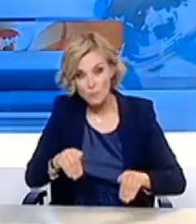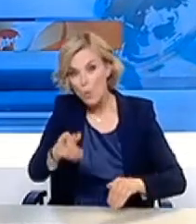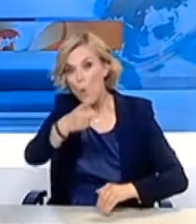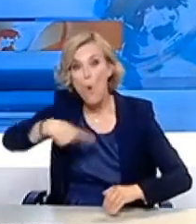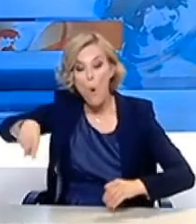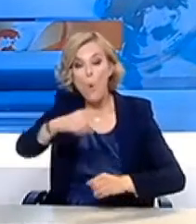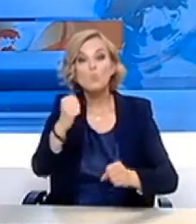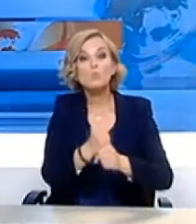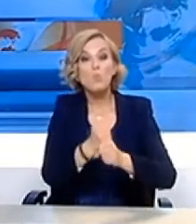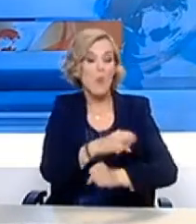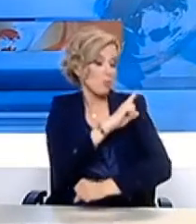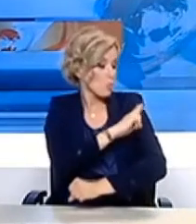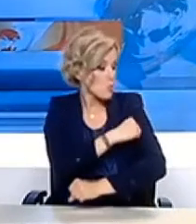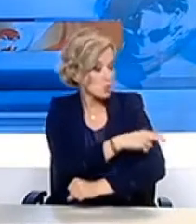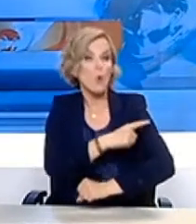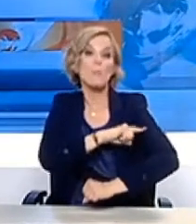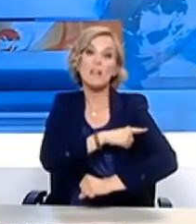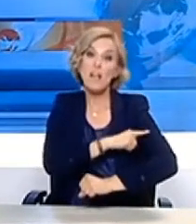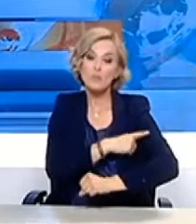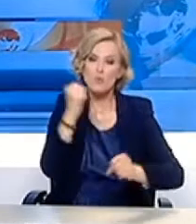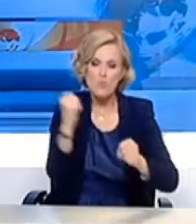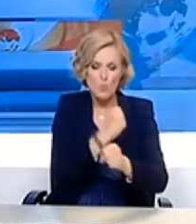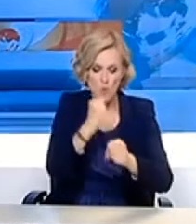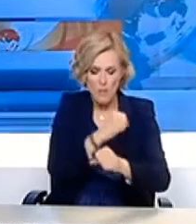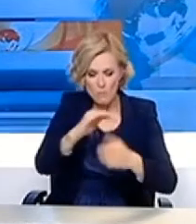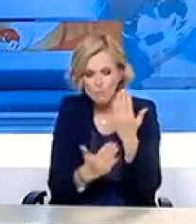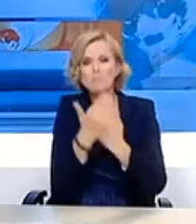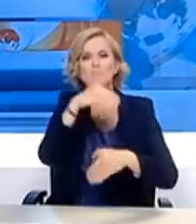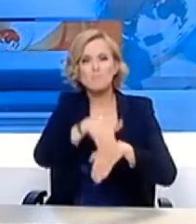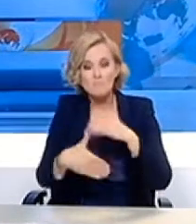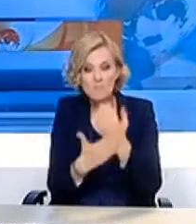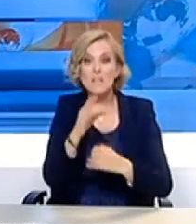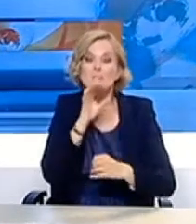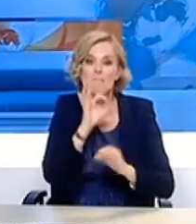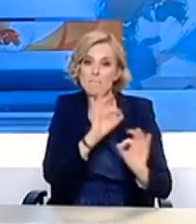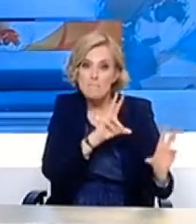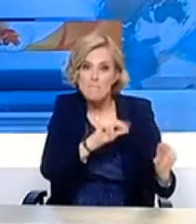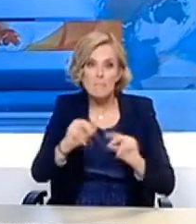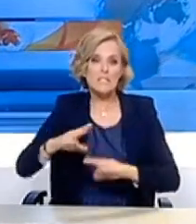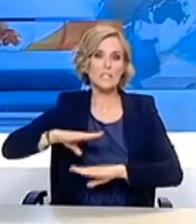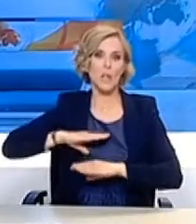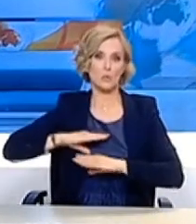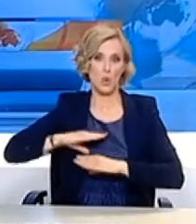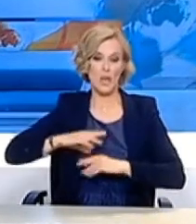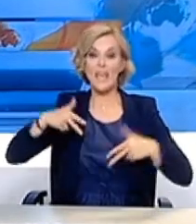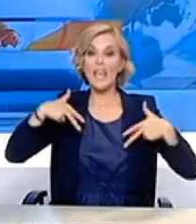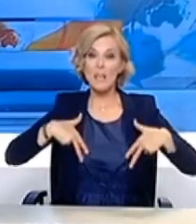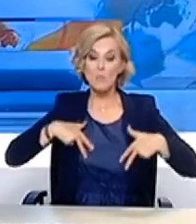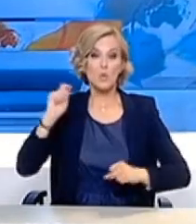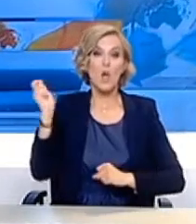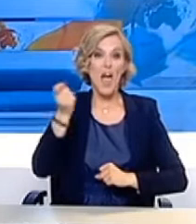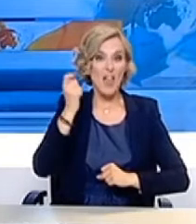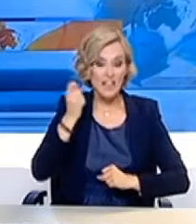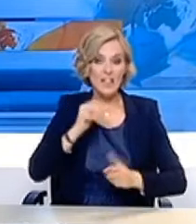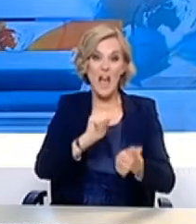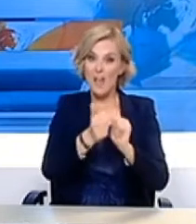γιατρούς και νοσηλευτές του ΕΣΥ, οι οποίοι βρίσκονται στην πρώτη γραμμή της αντιμετώπισης της πανδημίας του κορονοϊού, το Υπουργείο Πολιτισμού και Αθλητισμού σε συνεργασία με την Εθνική Λυρική